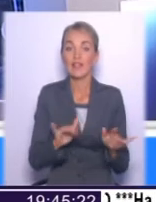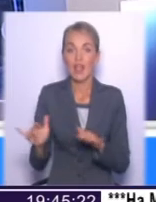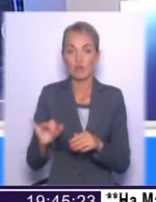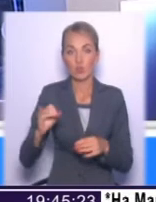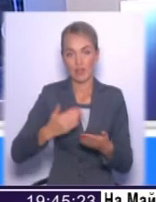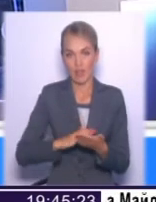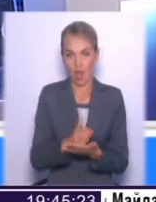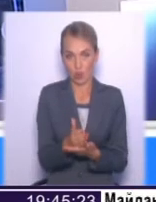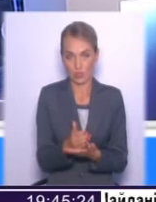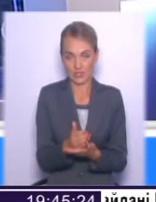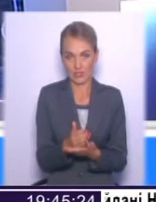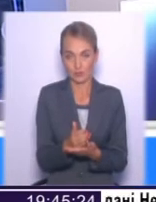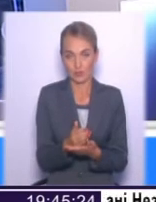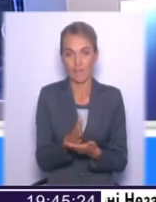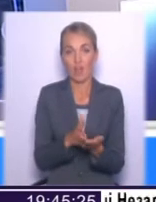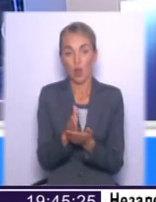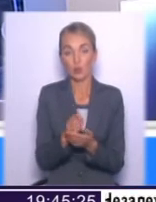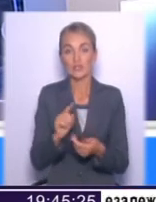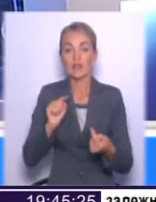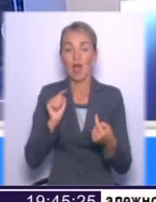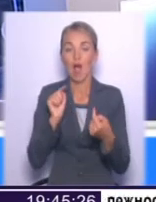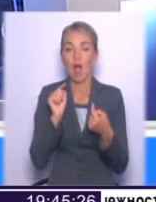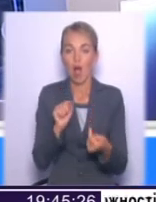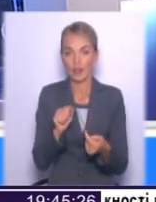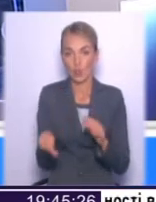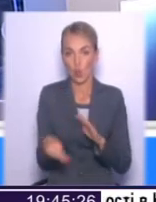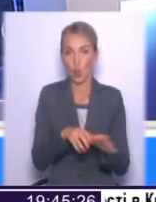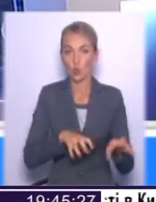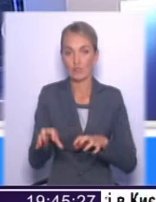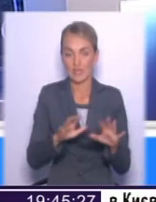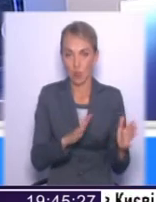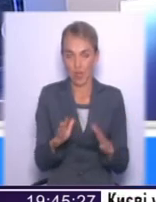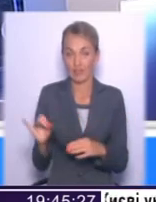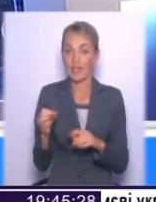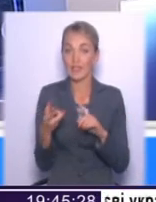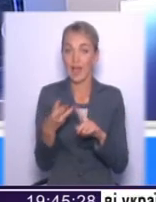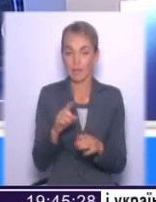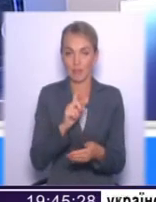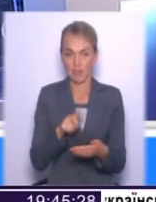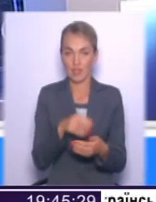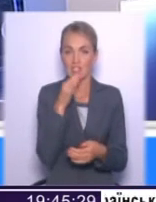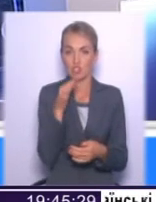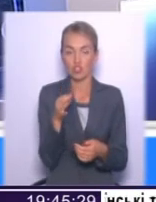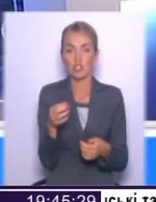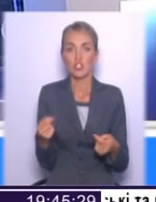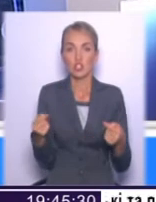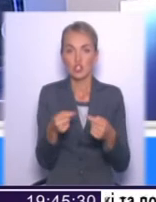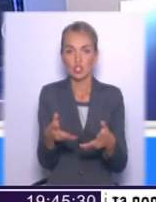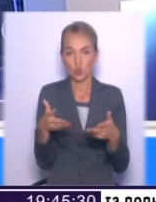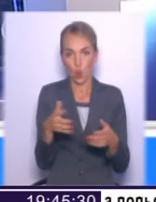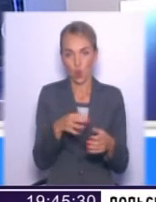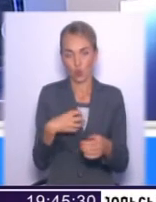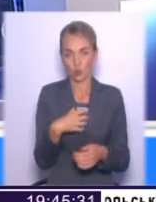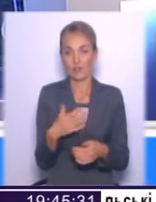ракурсі антикорупційних моментів. І третє питання, скажіть, будь ласка, чітко і конструктивно, хто і на